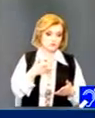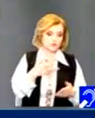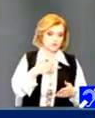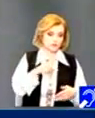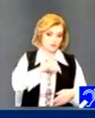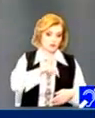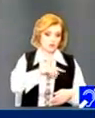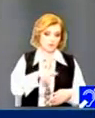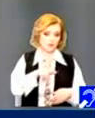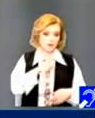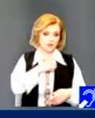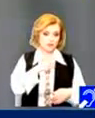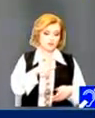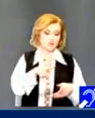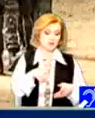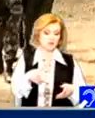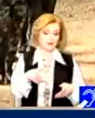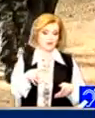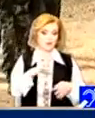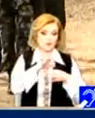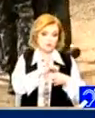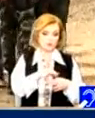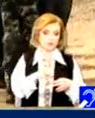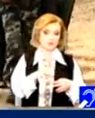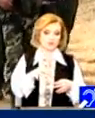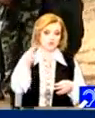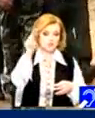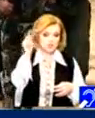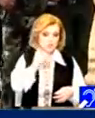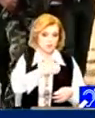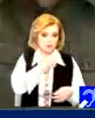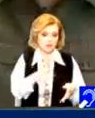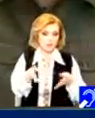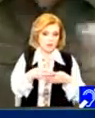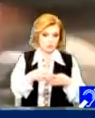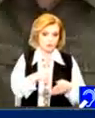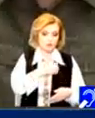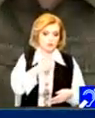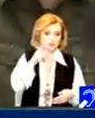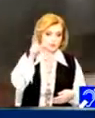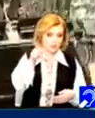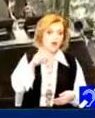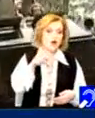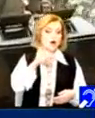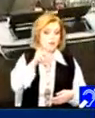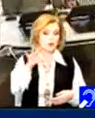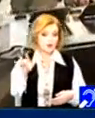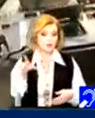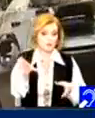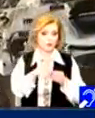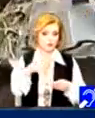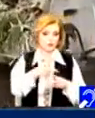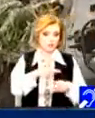caracter militar. Se fac exerciții comune cu reprezentanții așa numitei armate din regiune, dar și s-au deschis primele tabere